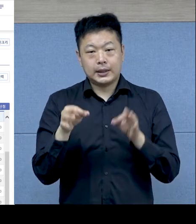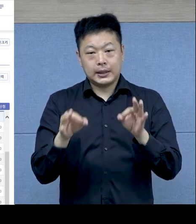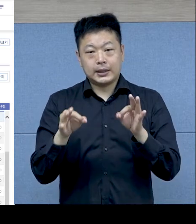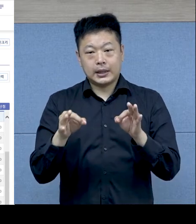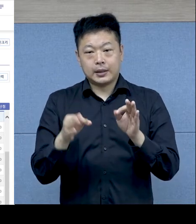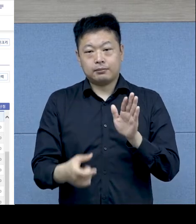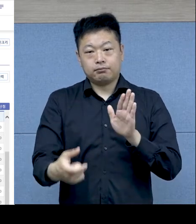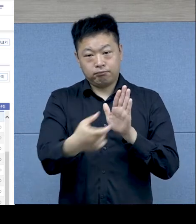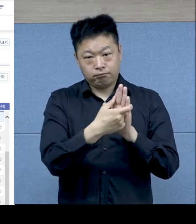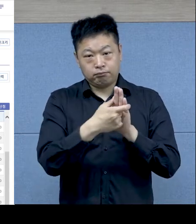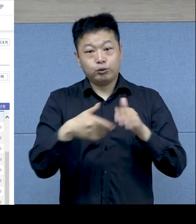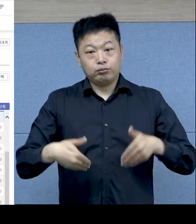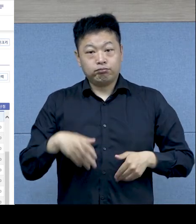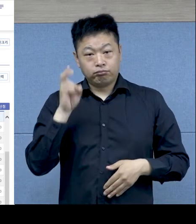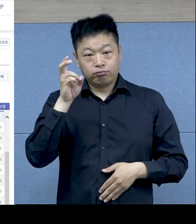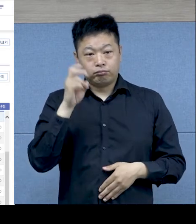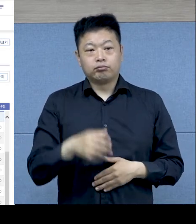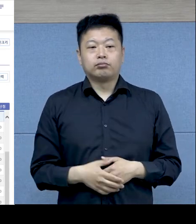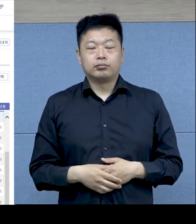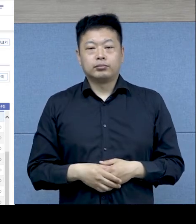계좌를 등록하실 텐데요.